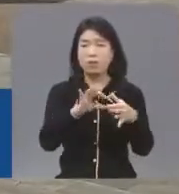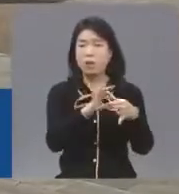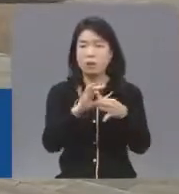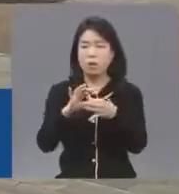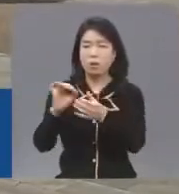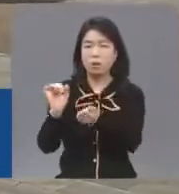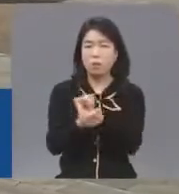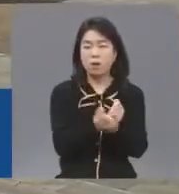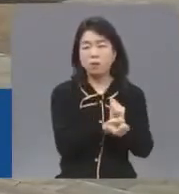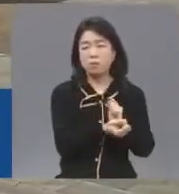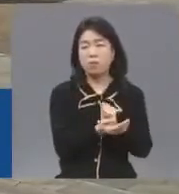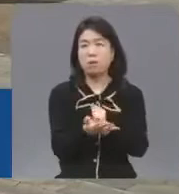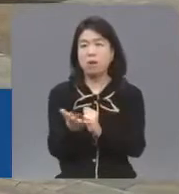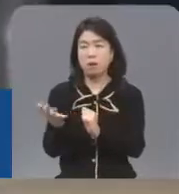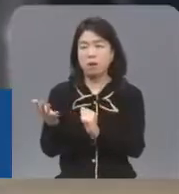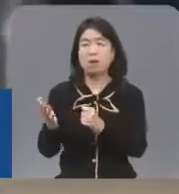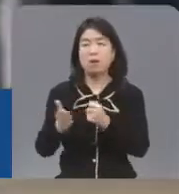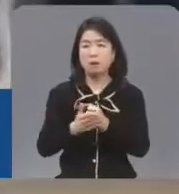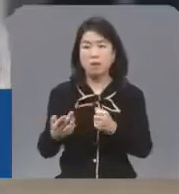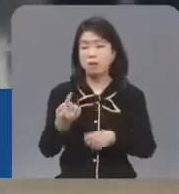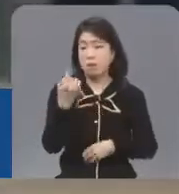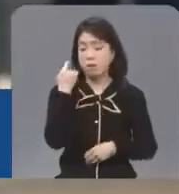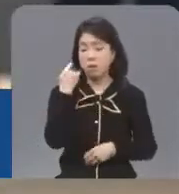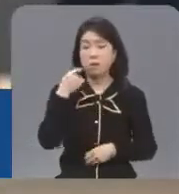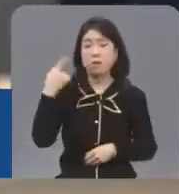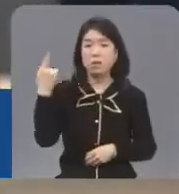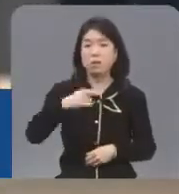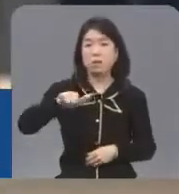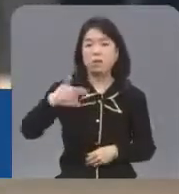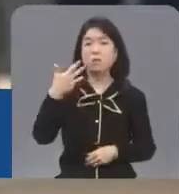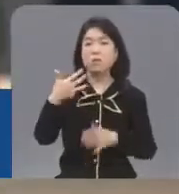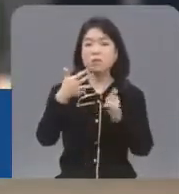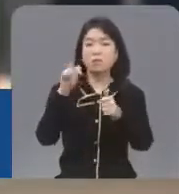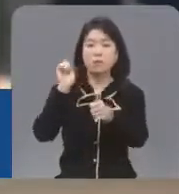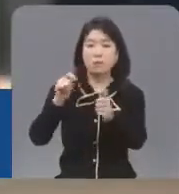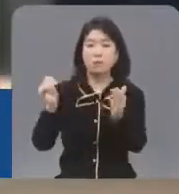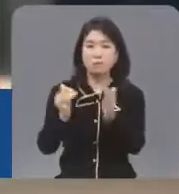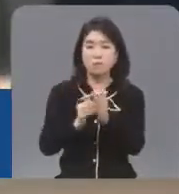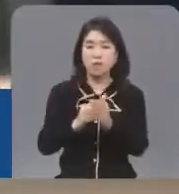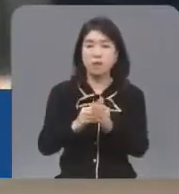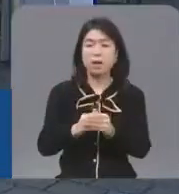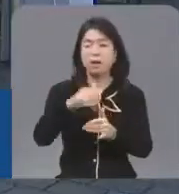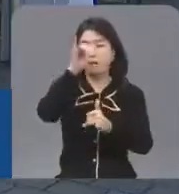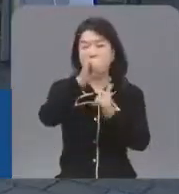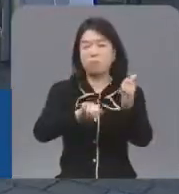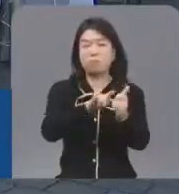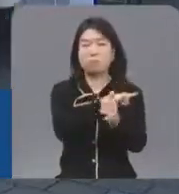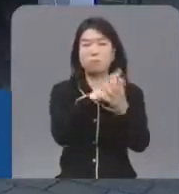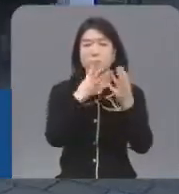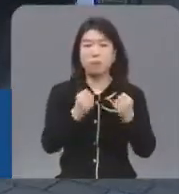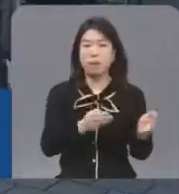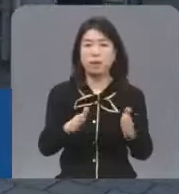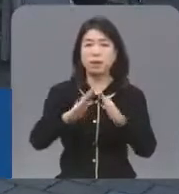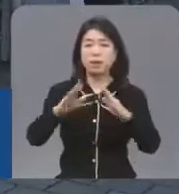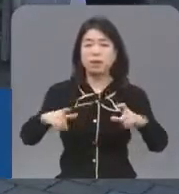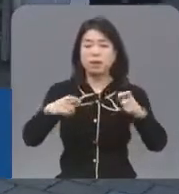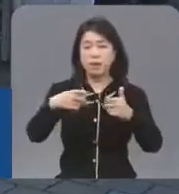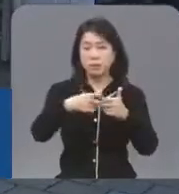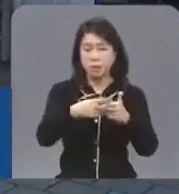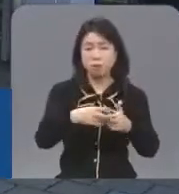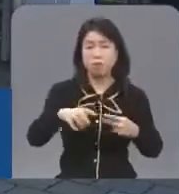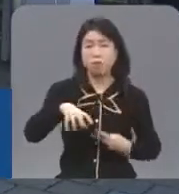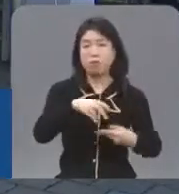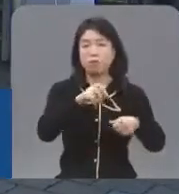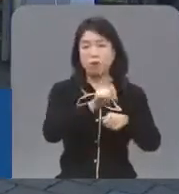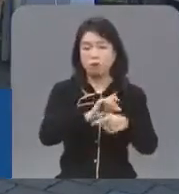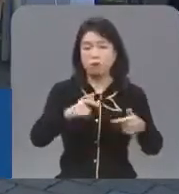관련해서 산발적 감염이 잇따르면서 어제 1,608명이 확진돼 역대 가장 많았습니다. 전남은 병원과 요양원